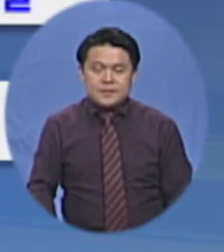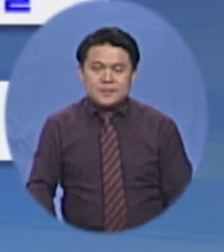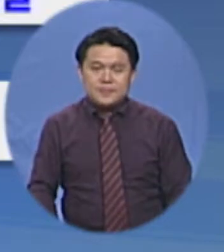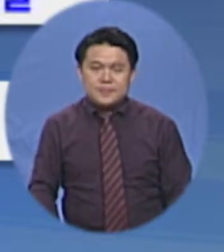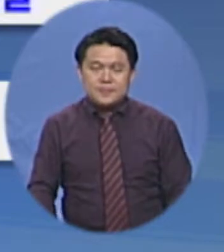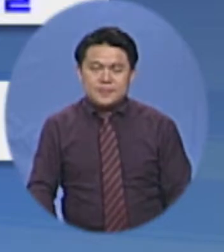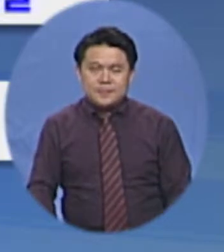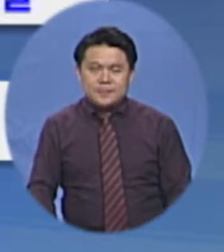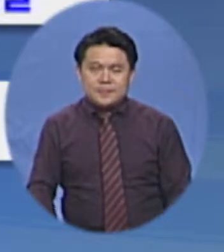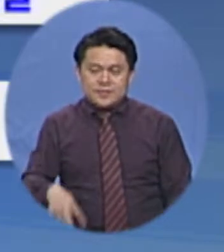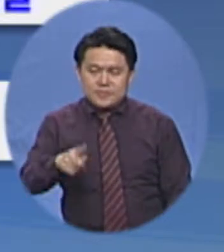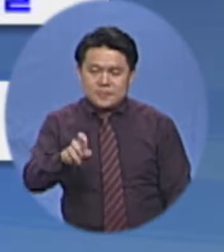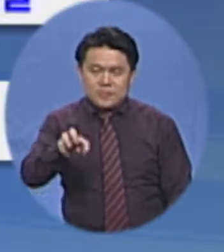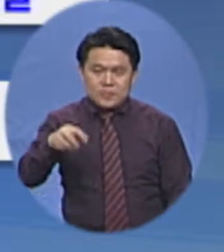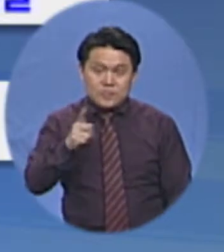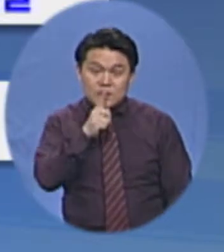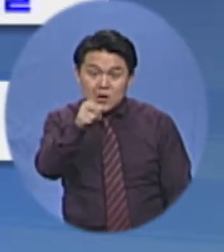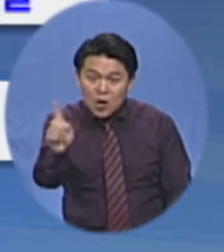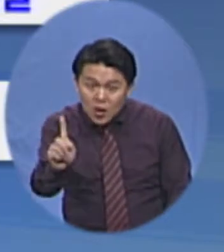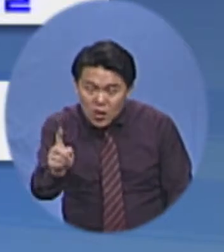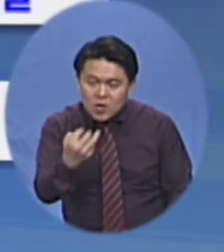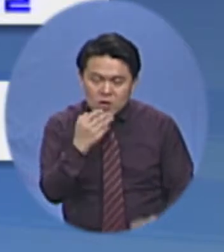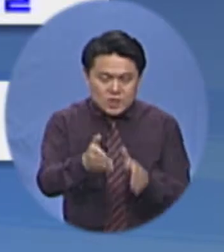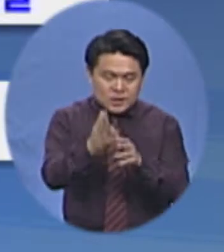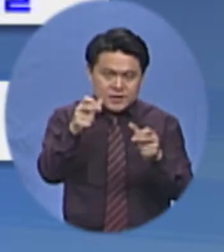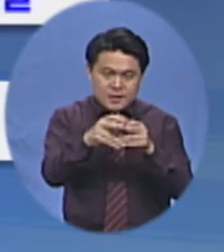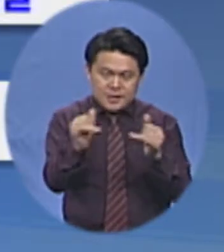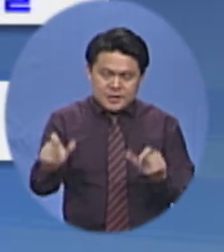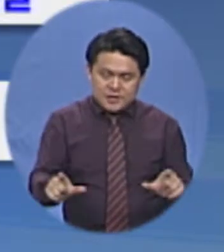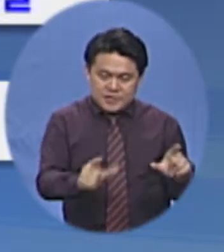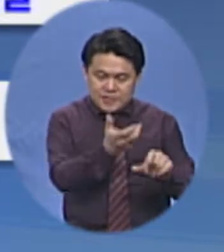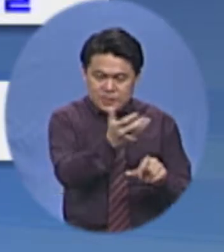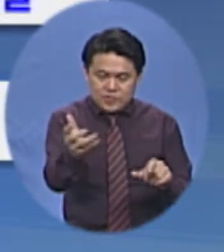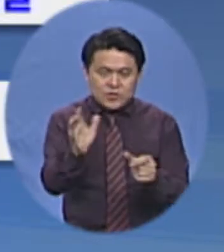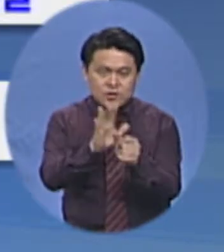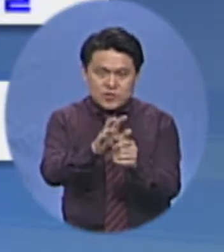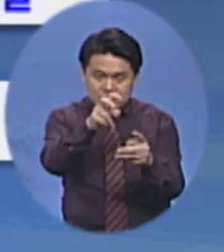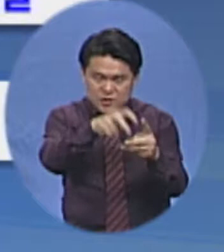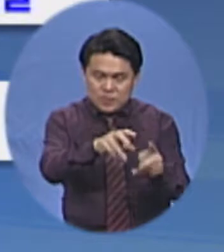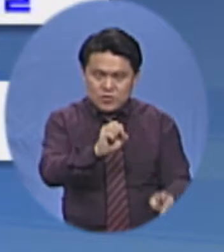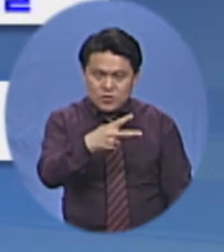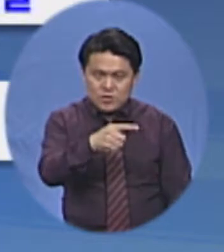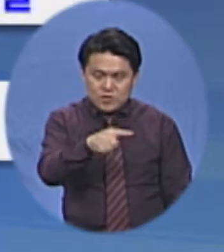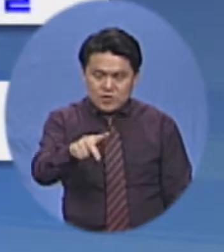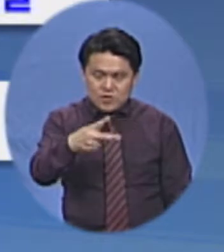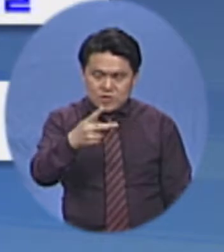밝혔습니다. 서포터즈 지원 신청은 서울시 장애인 생활 이동지원센터